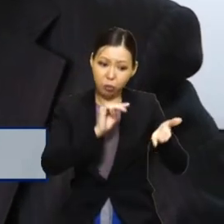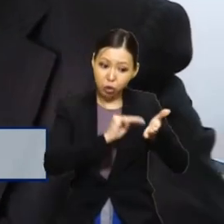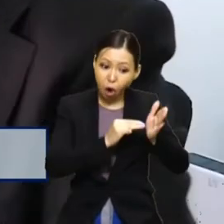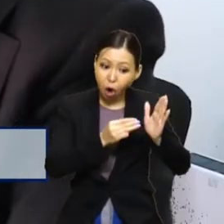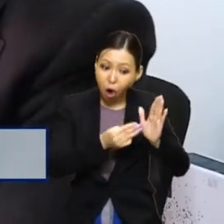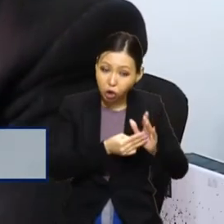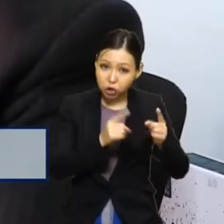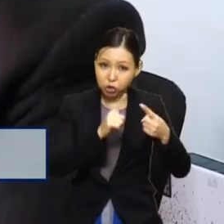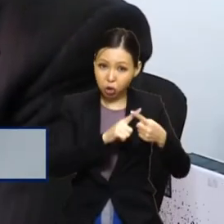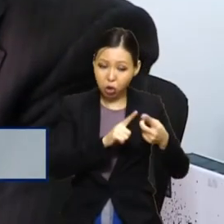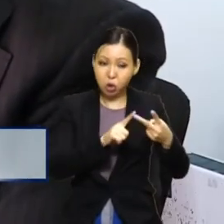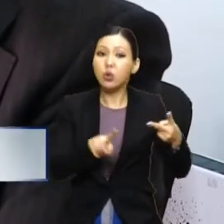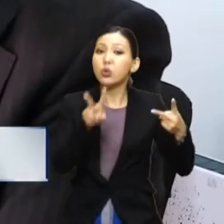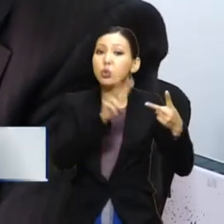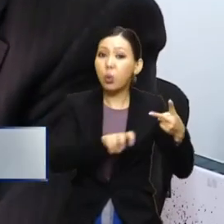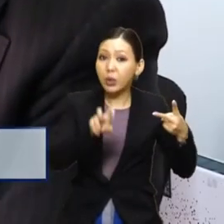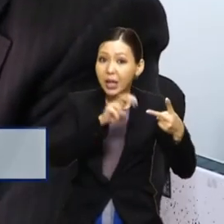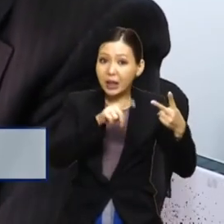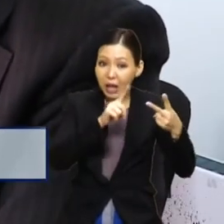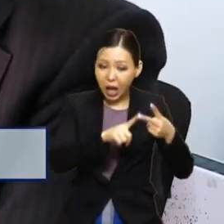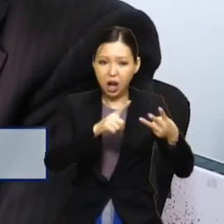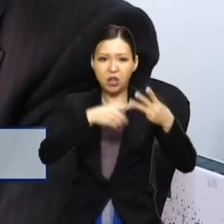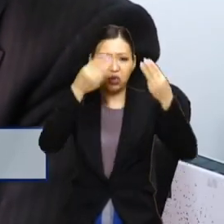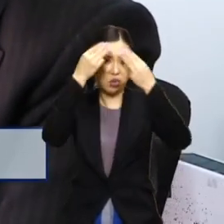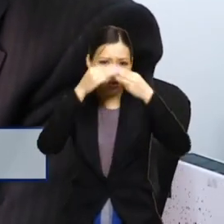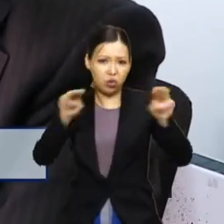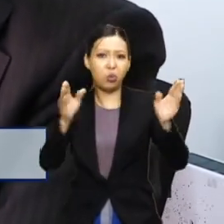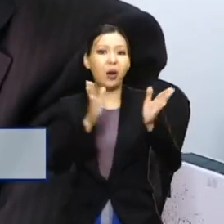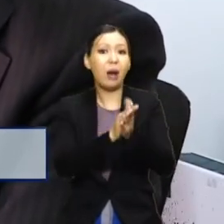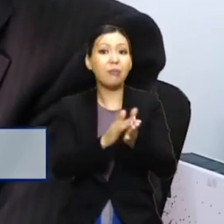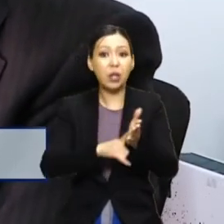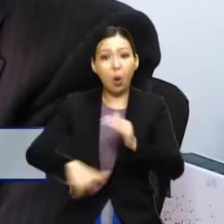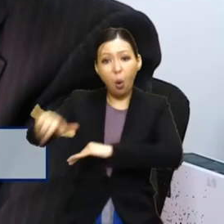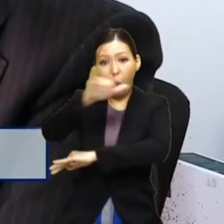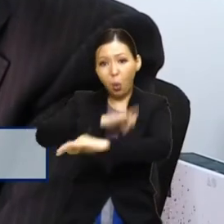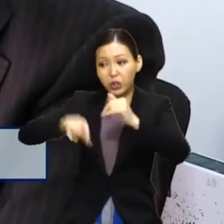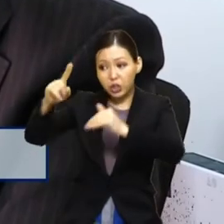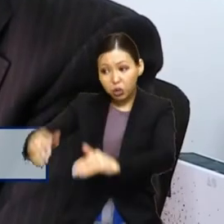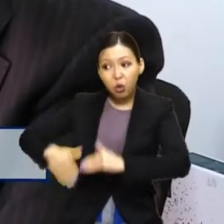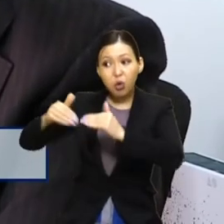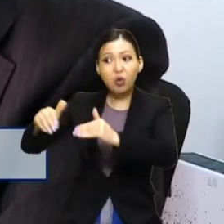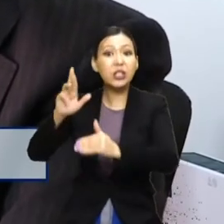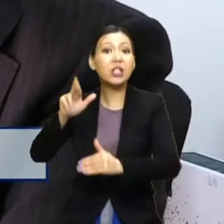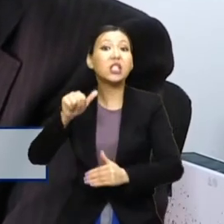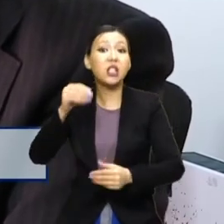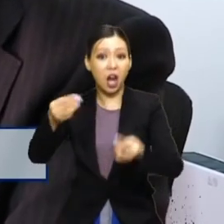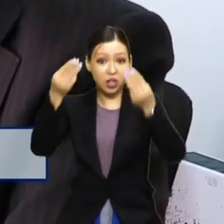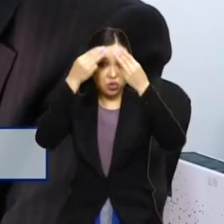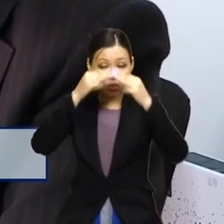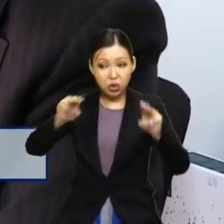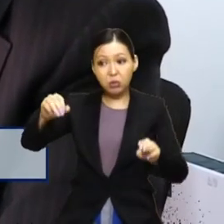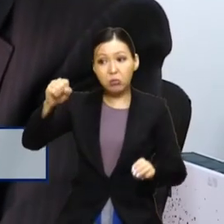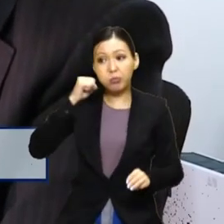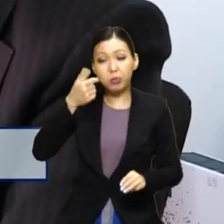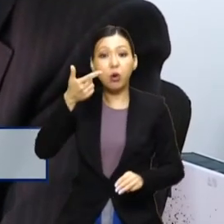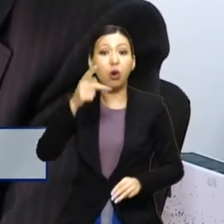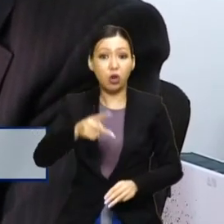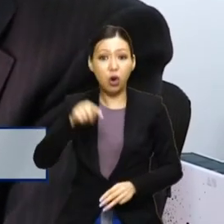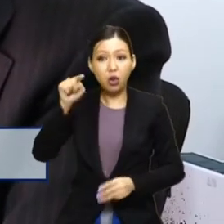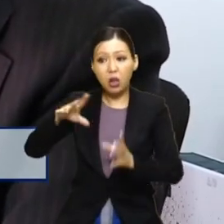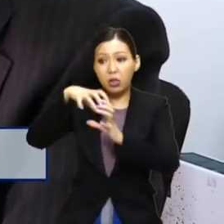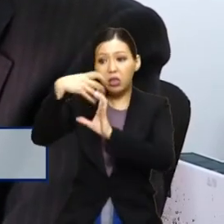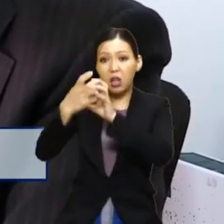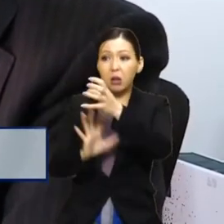ухаан. Ер нь улс орны хөгжлийн үндэс бол хэр зэрэг шинжлэх ухааныг төвшилж байна гэдэг дээр өнөөдөр дэлхийн тэргүүлэх орнууд шинжлэх ухаан